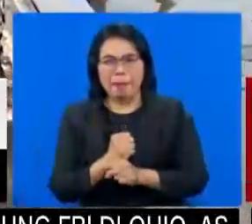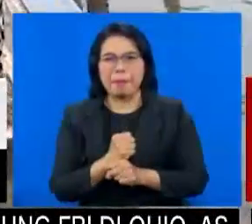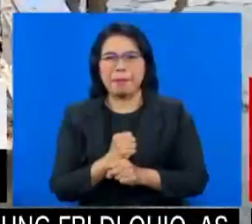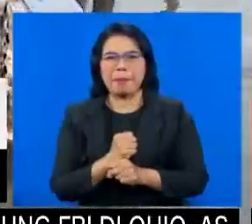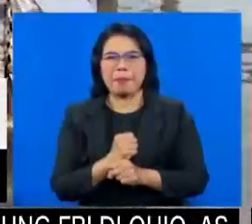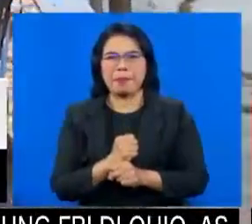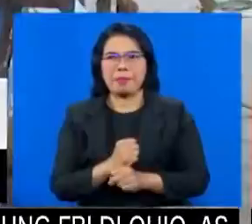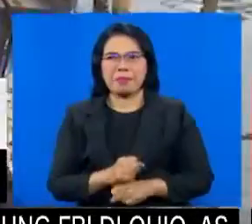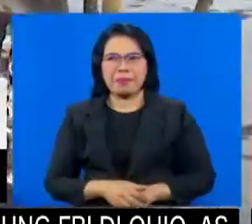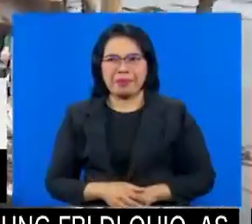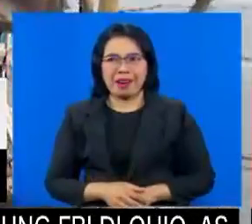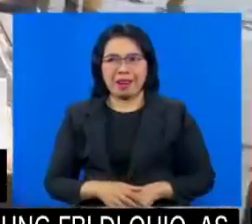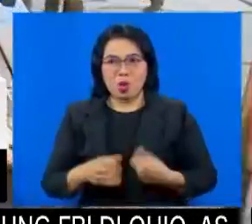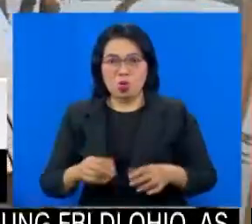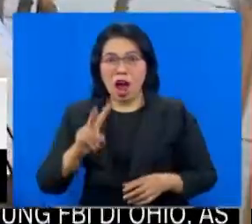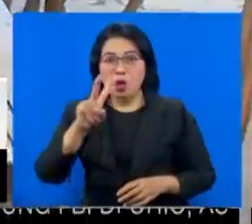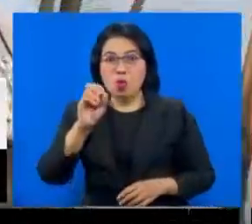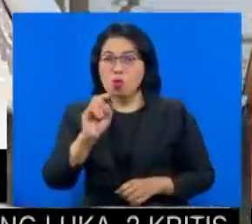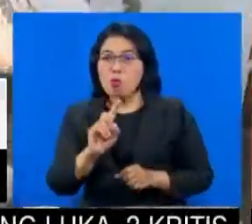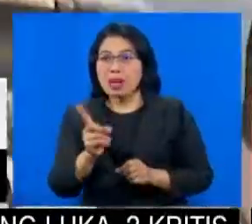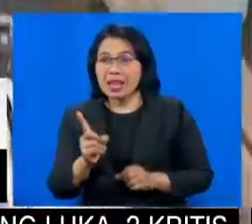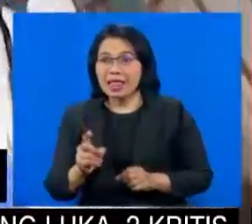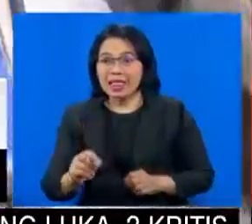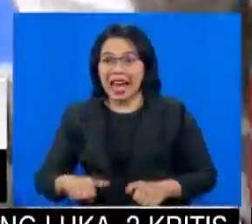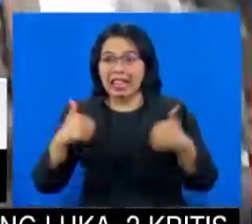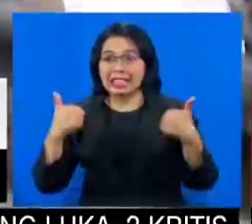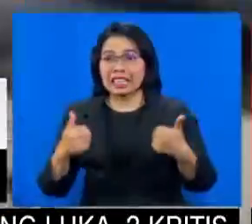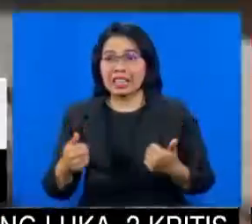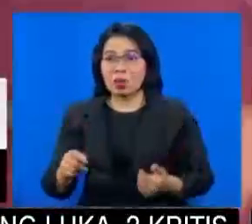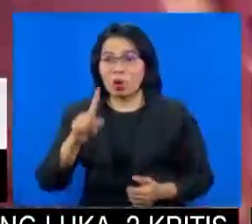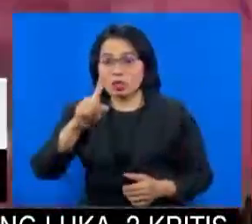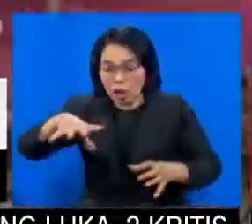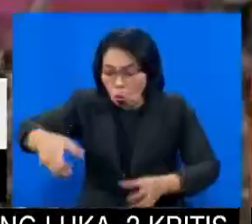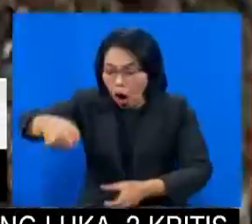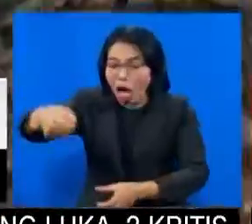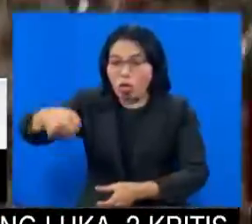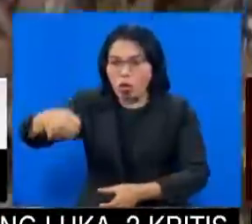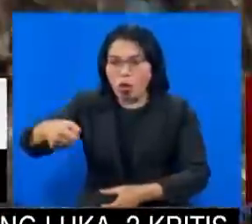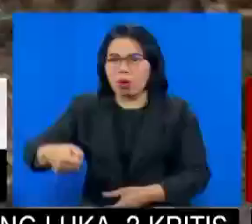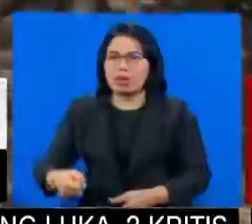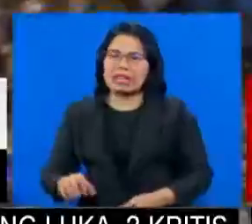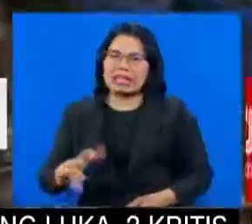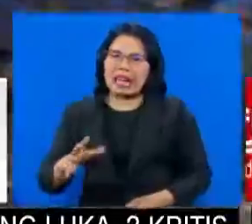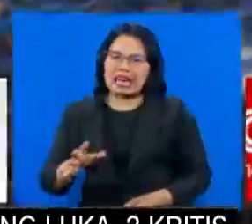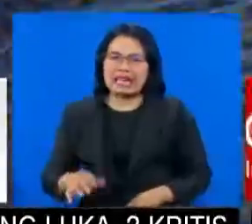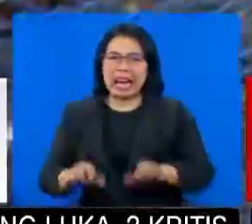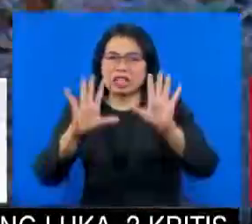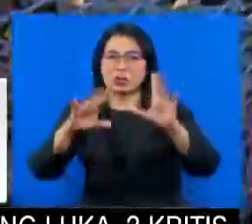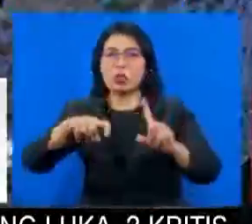Kurang lebih 20 menit Pak Murni tadi menyelam, hasilnya ya gini, satu kantong gini, biasa dapat 10 kilo. Ayo Pak, lagi Pak!